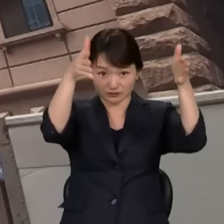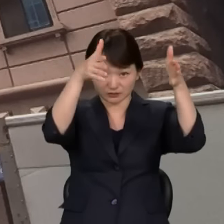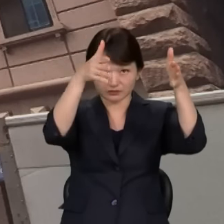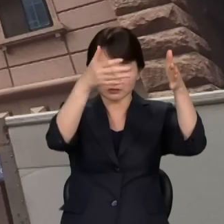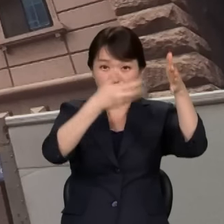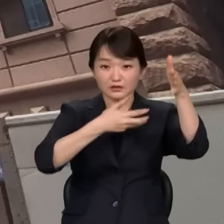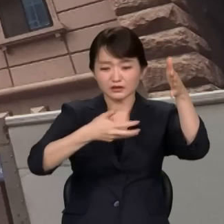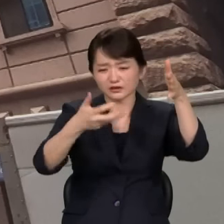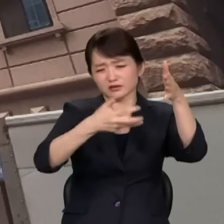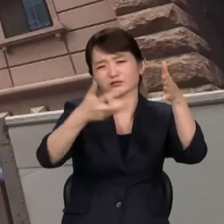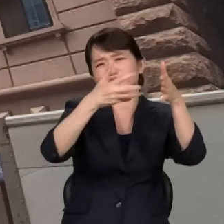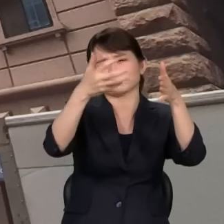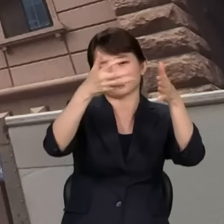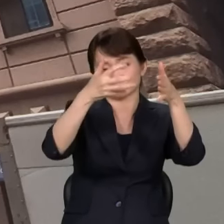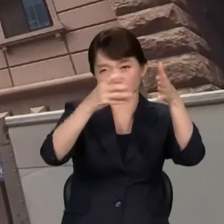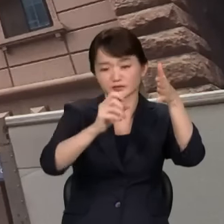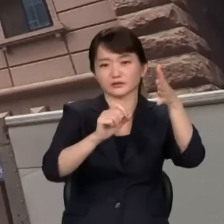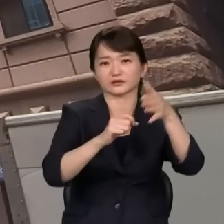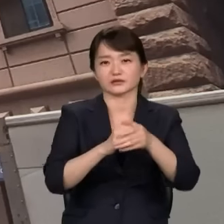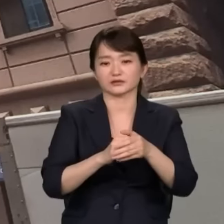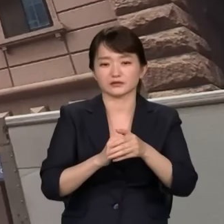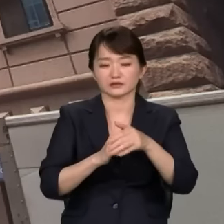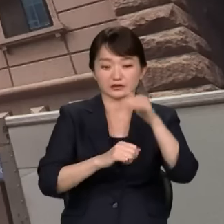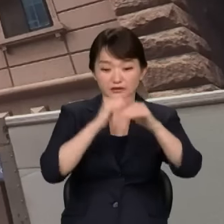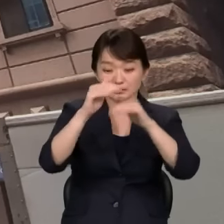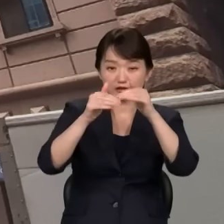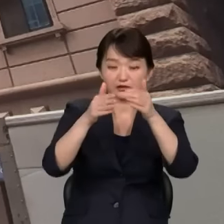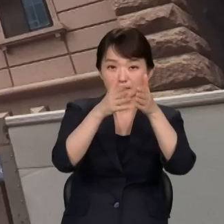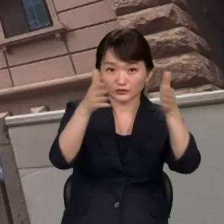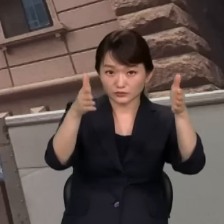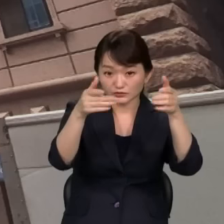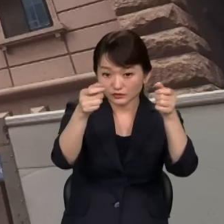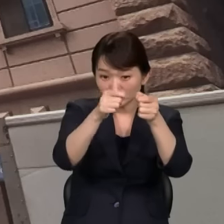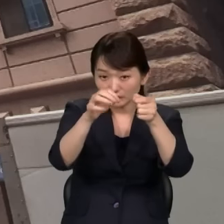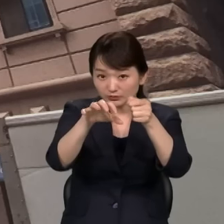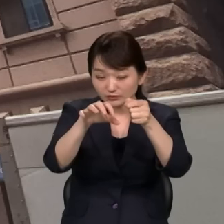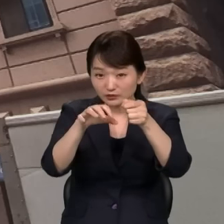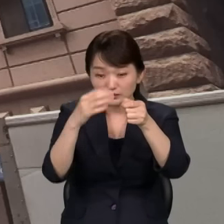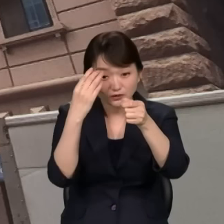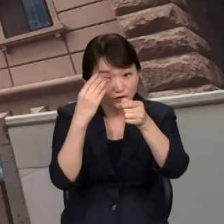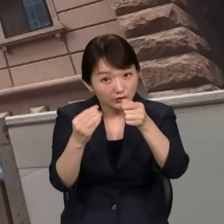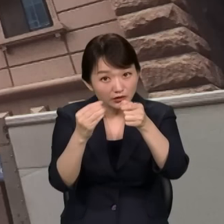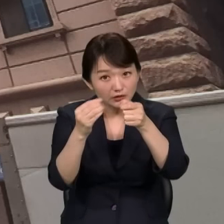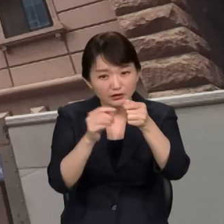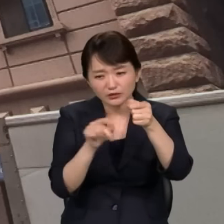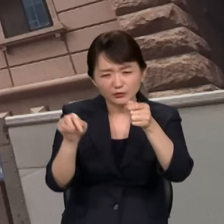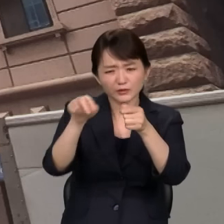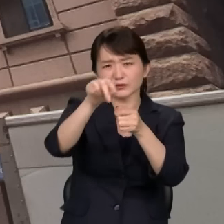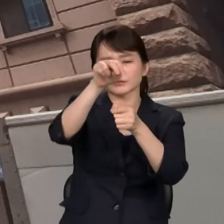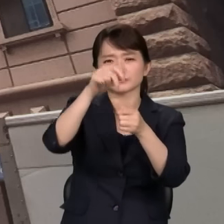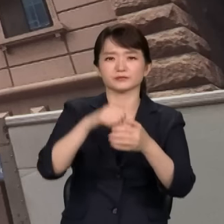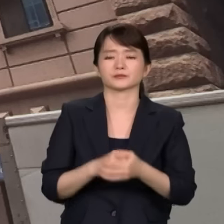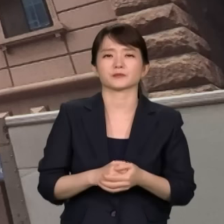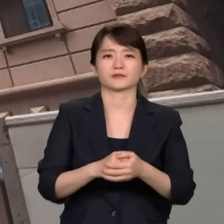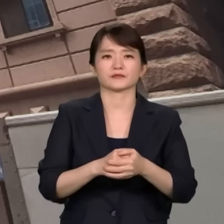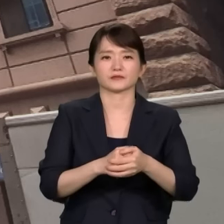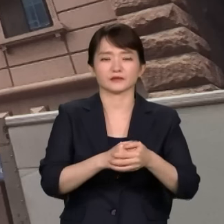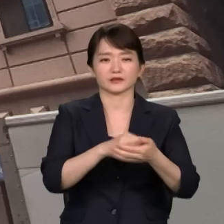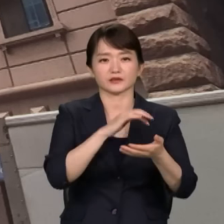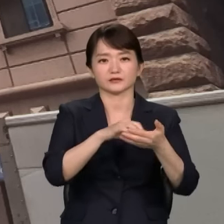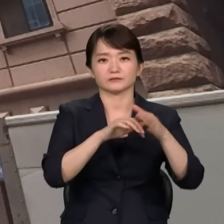연기 특성 탓입니다. 9층 계단 쪽에서 발견된 두 명은 더 위로 올라가려던 걸로 보입니다. 902호 객실